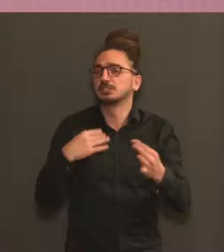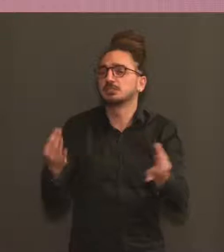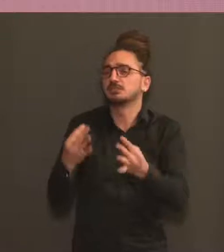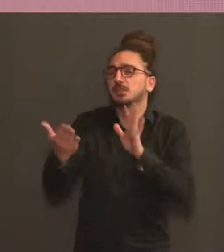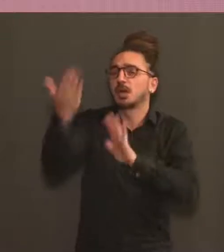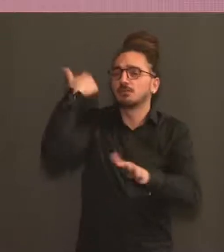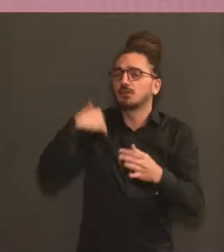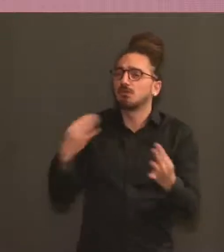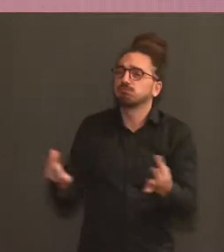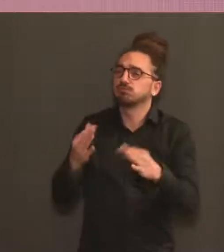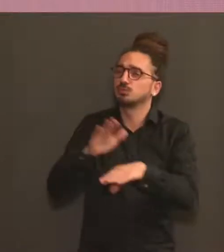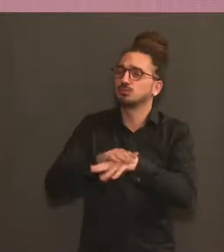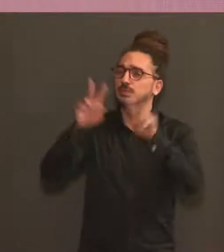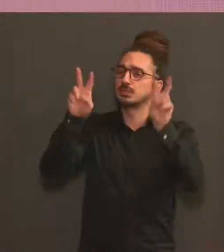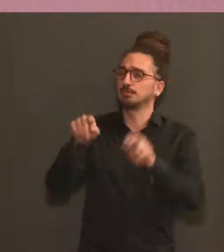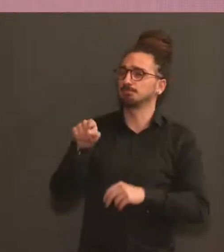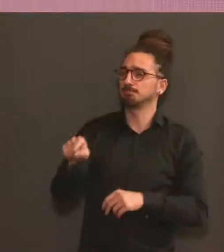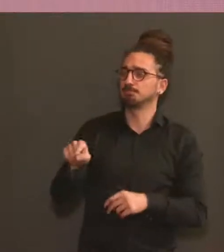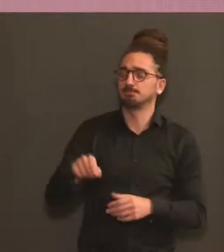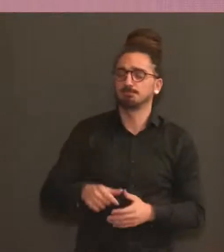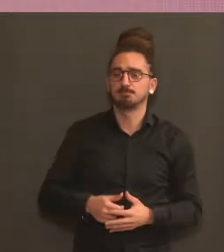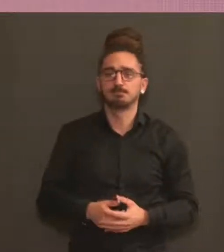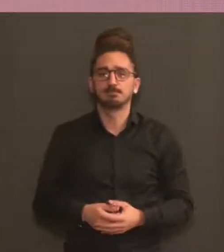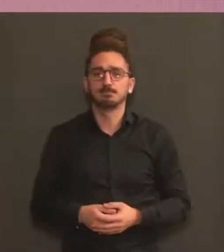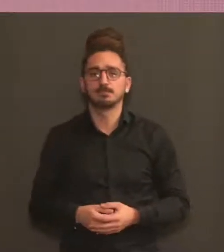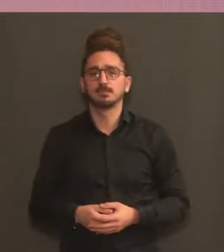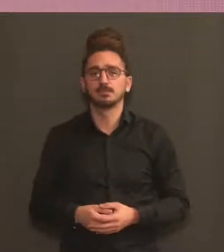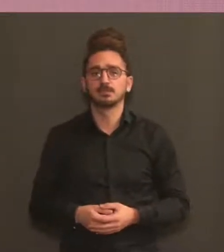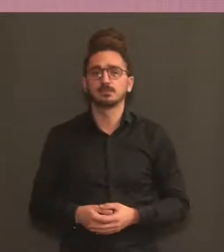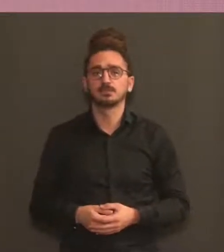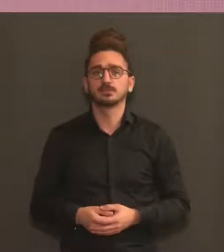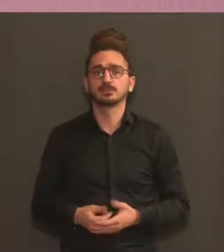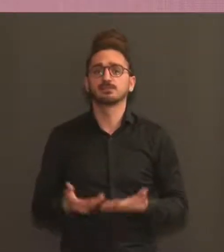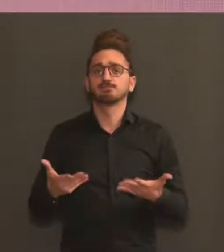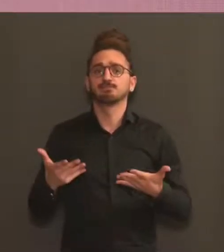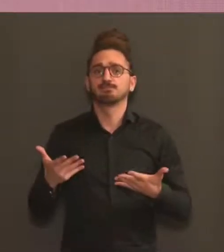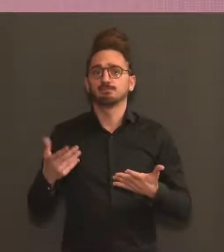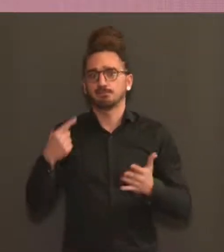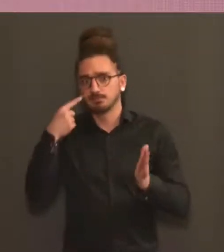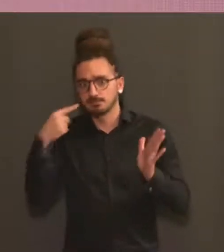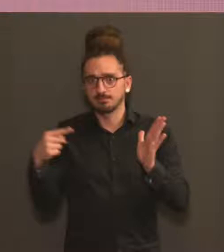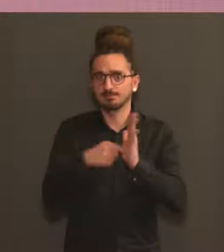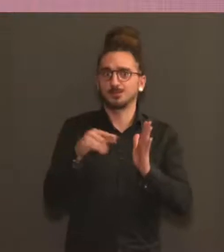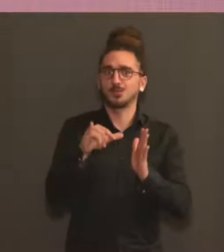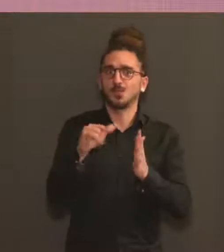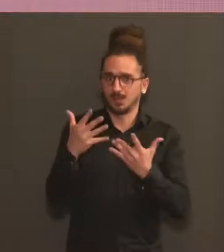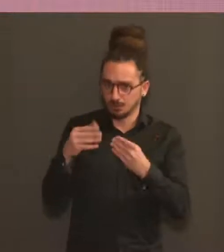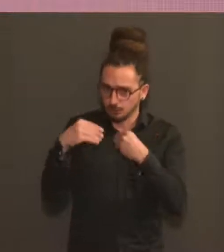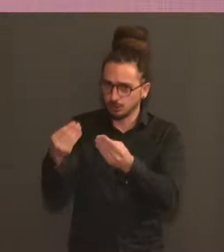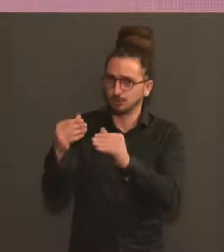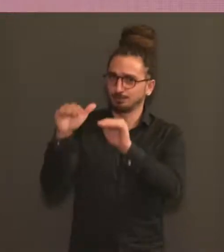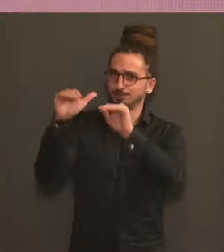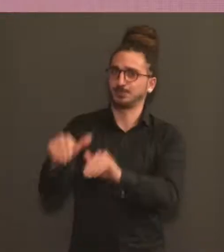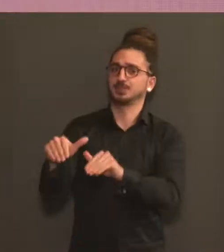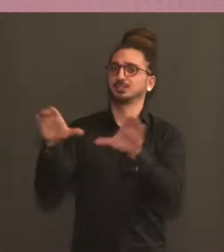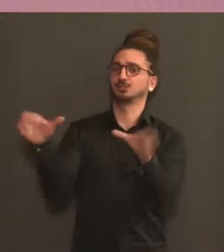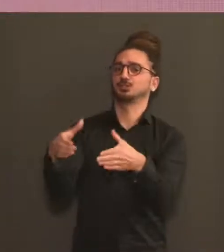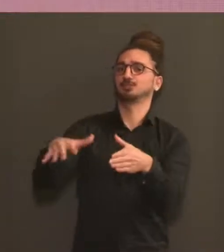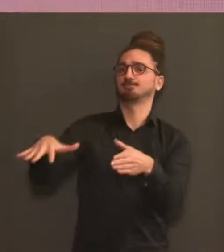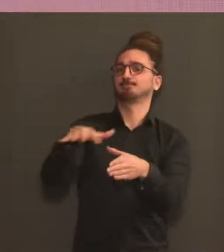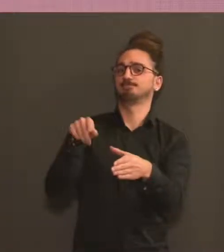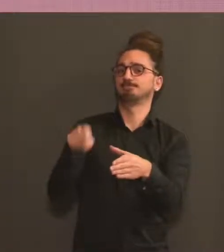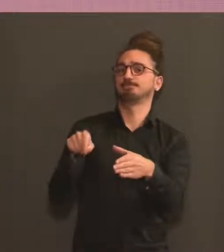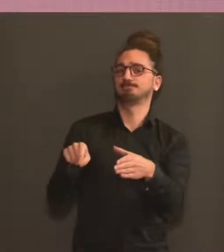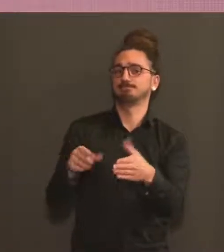Pour que nous puissions protéger cette population comme il se doit, il convient évidemment de leur envoyer une